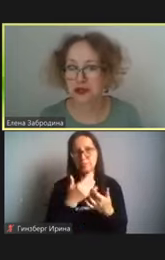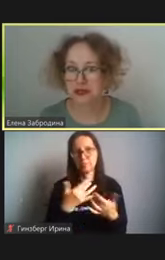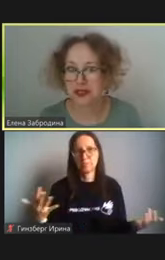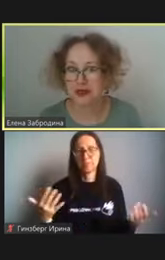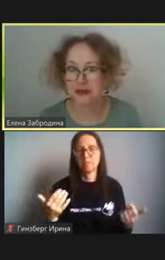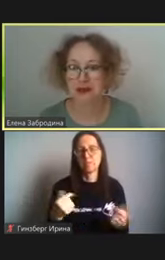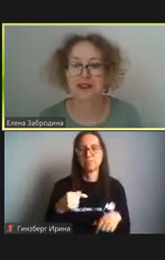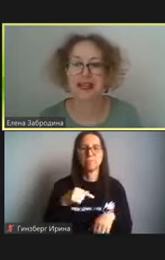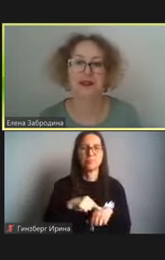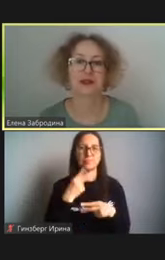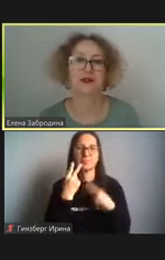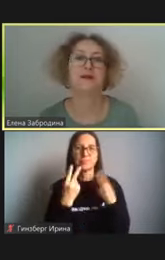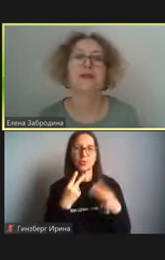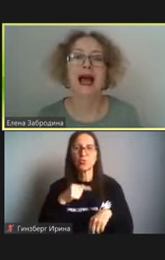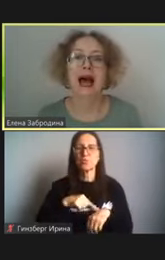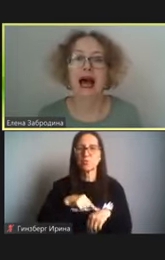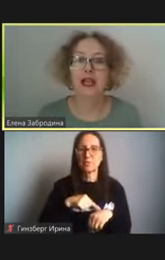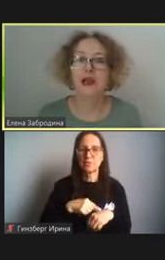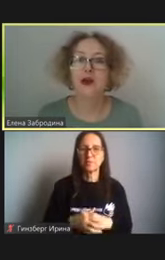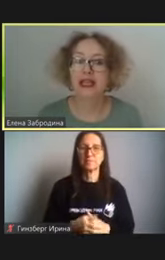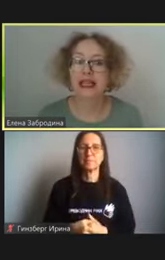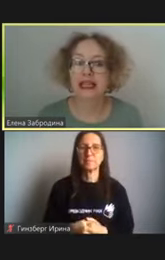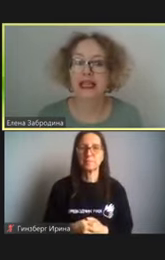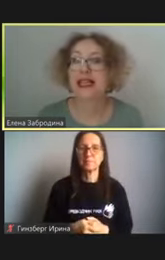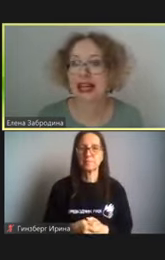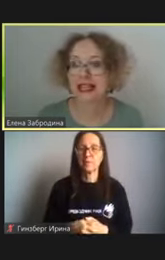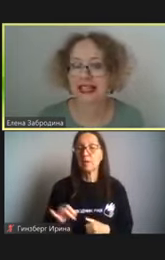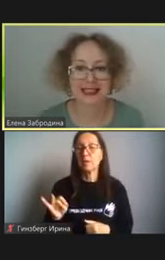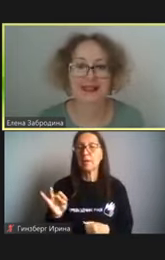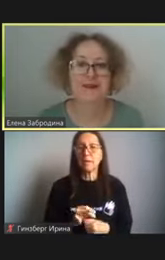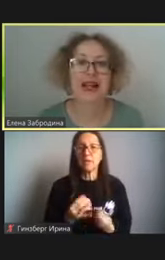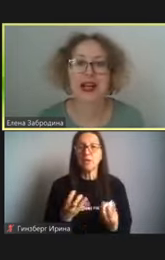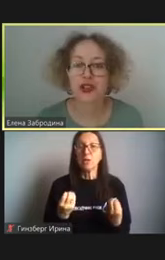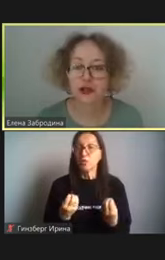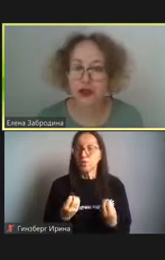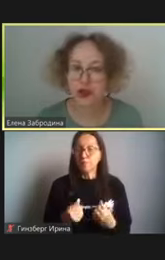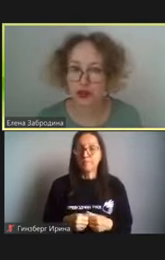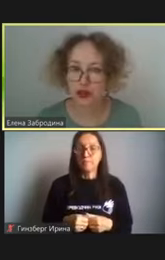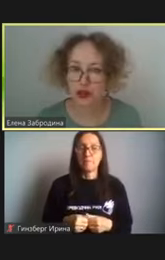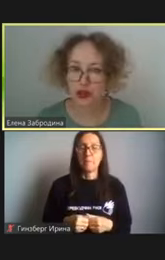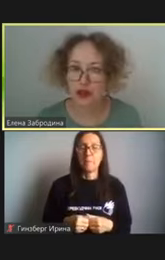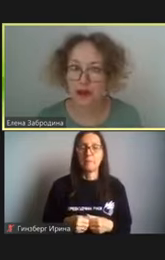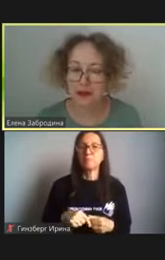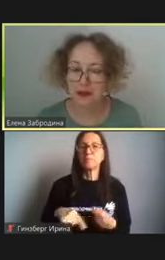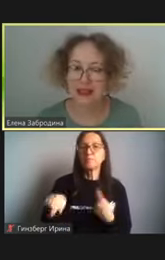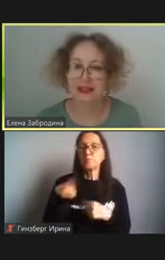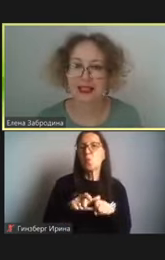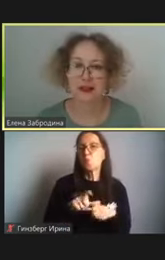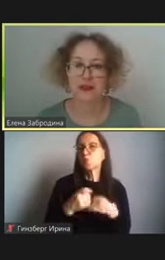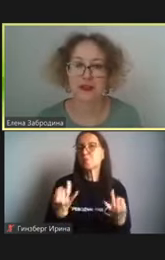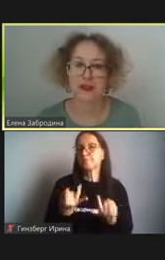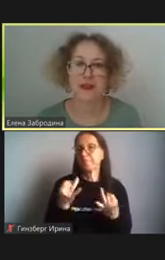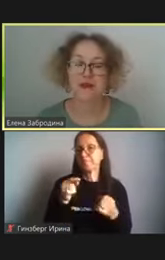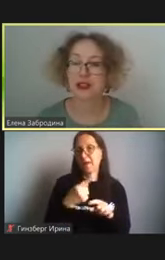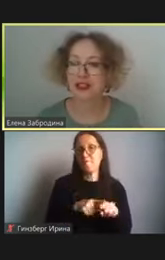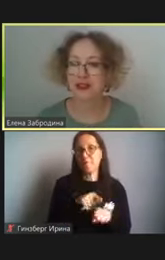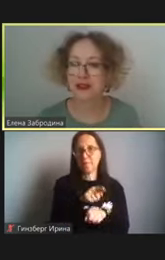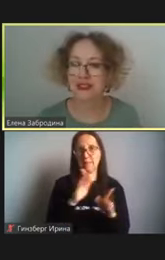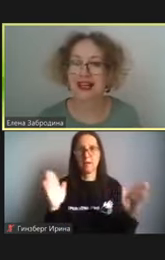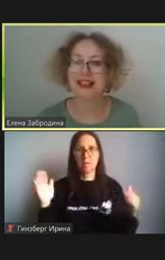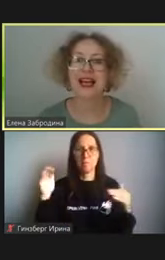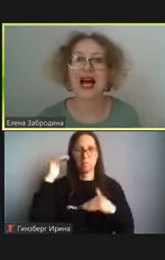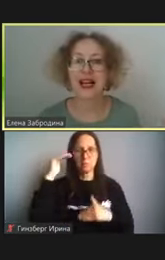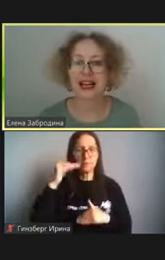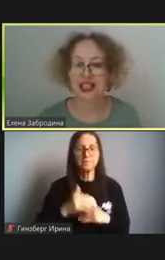разных органов чувств здесь появляются. Но и, наконец, Что еще тут очень любопытно в этой работе? Вот с